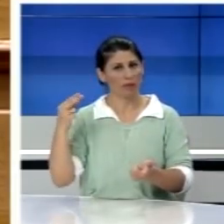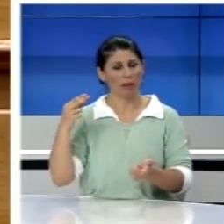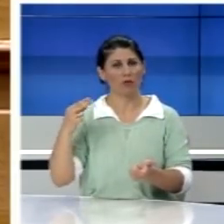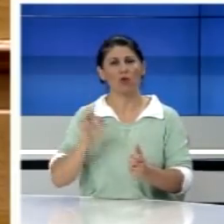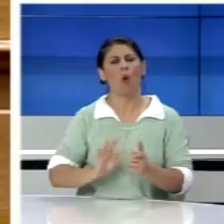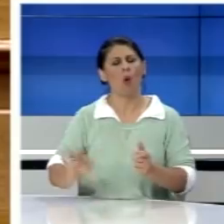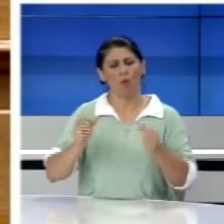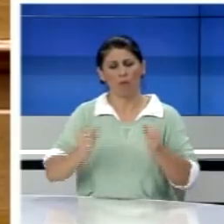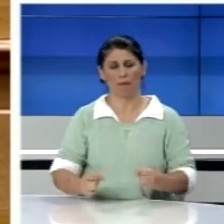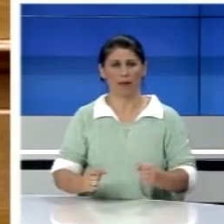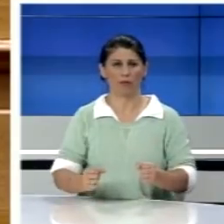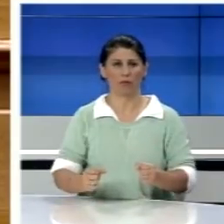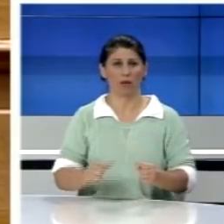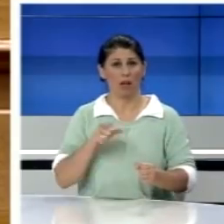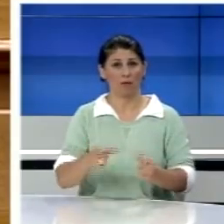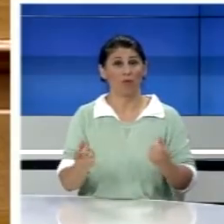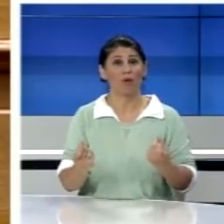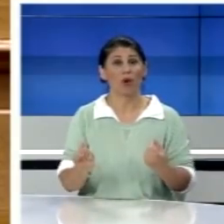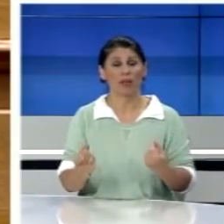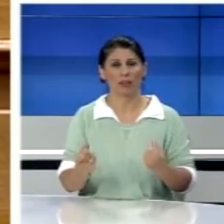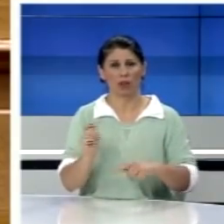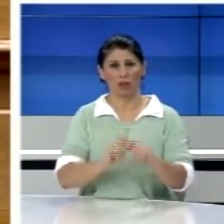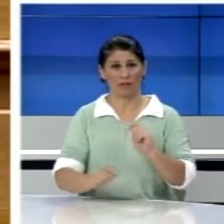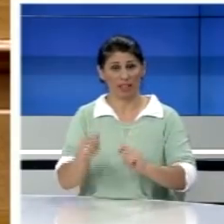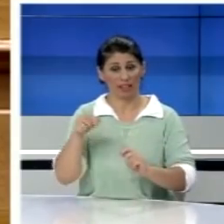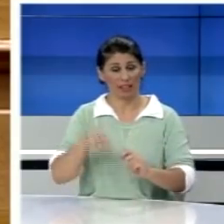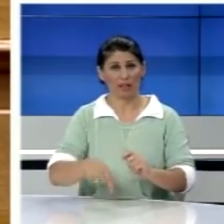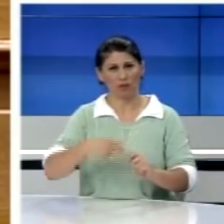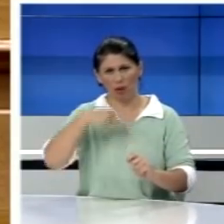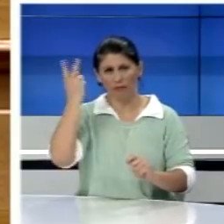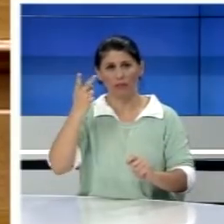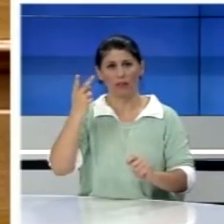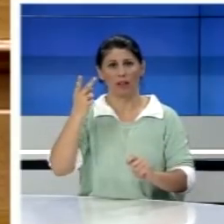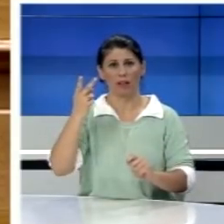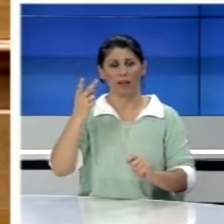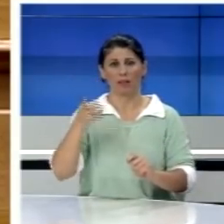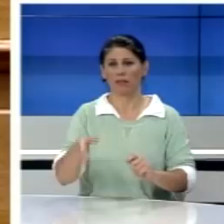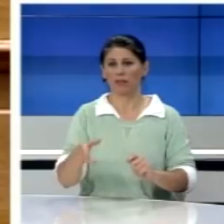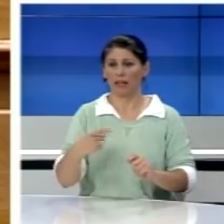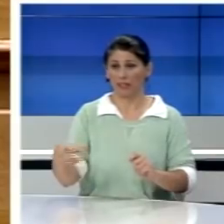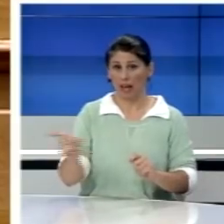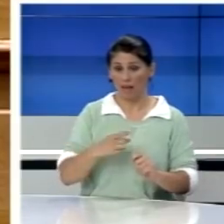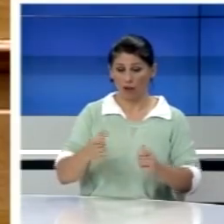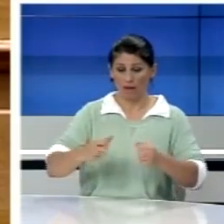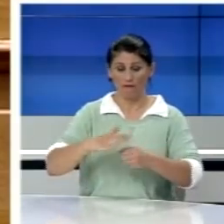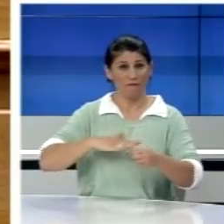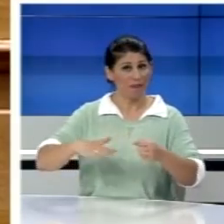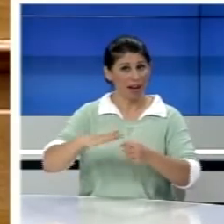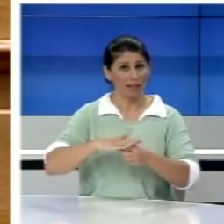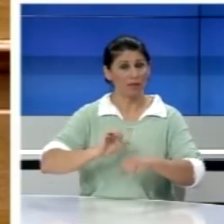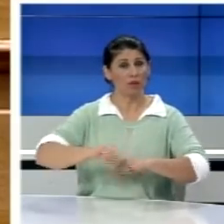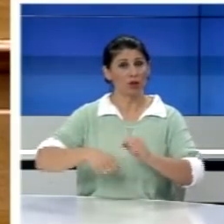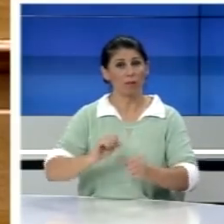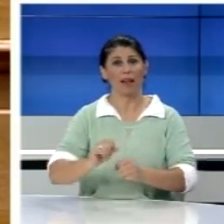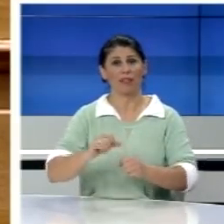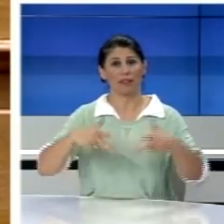τόπο κατοικίας τους. Είναι προκλητικό να θεσπίζετε και αυτό το αυθαίρετο κατόφλι στη διαφορά των βάσεων σε μια προσπάθεια